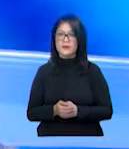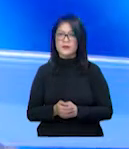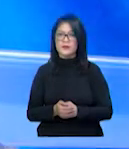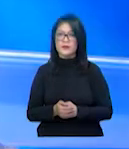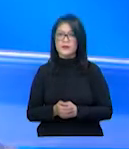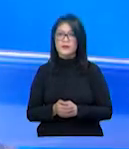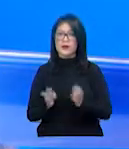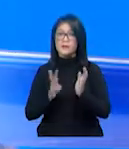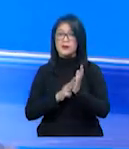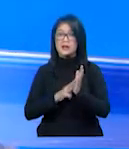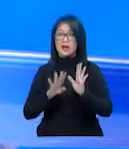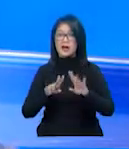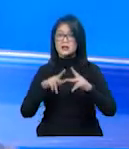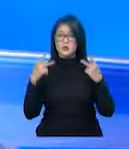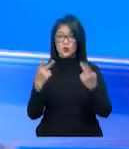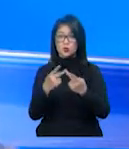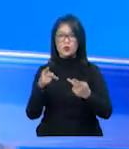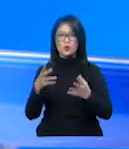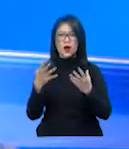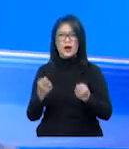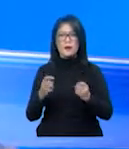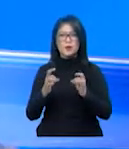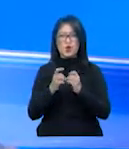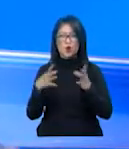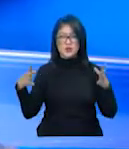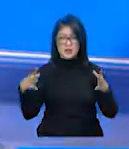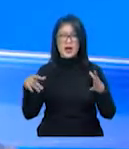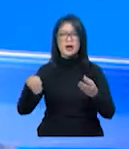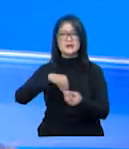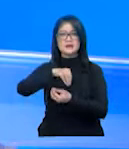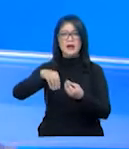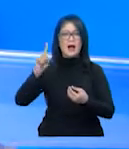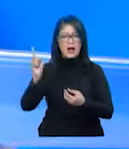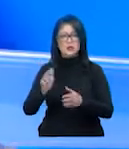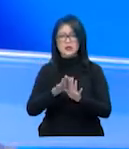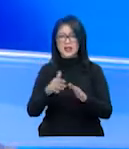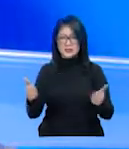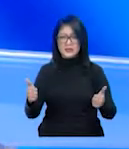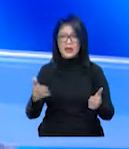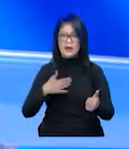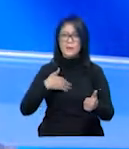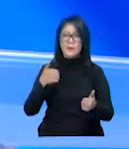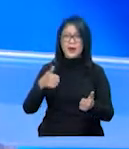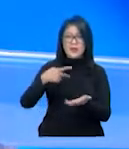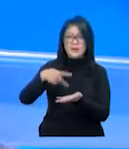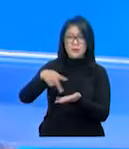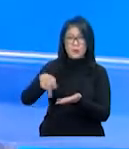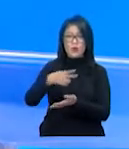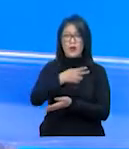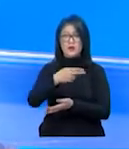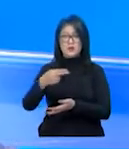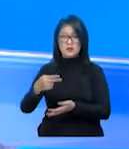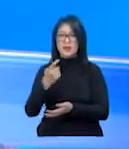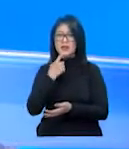pemirsa tragedi Kanjuruhan dianggap sebagai dosa berjamaah yang harus diselesaikan untuk kebaikan sepak bola Indonesia Hal ini menjadi